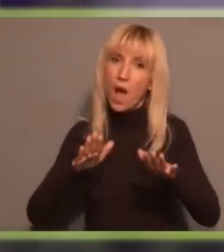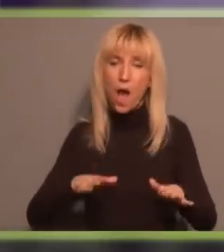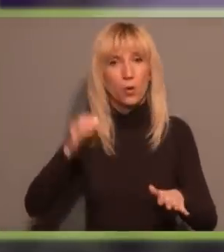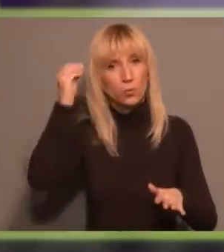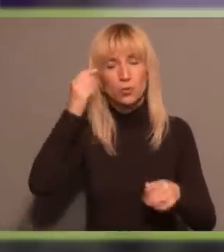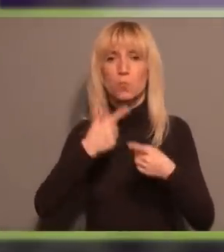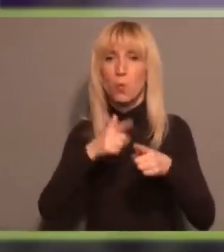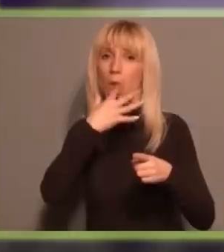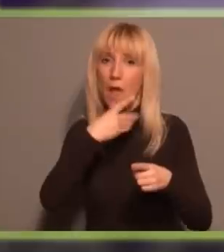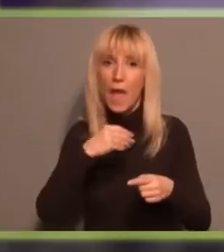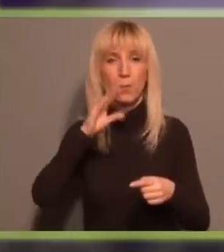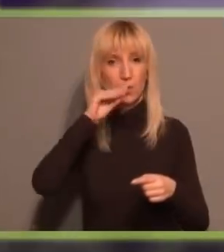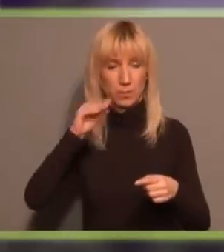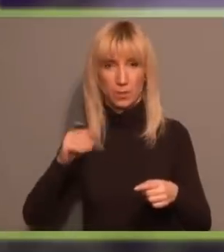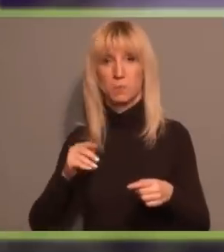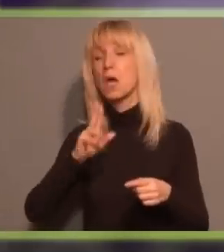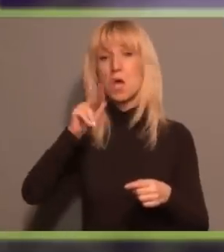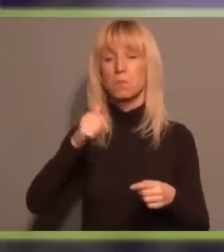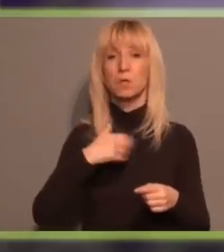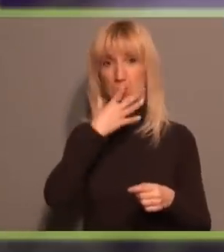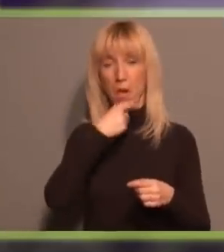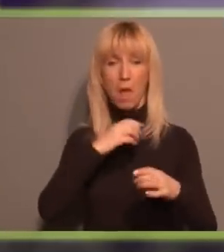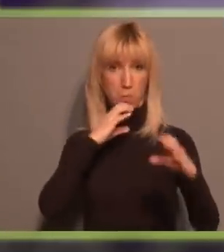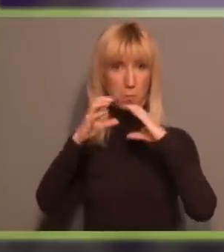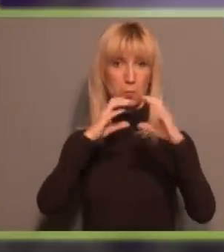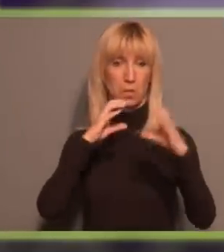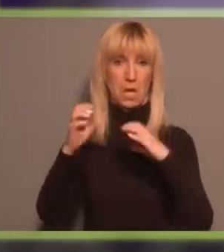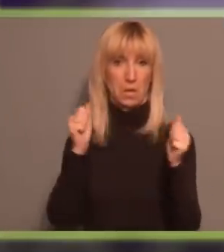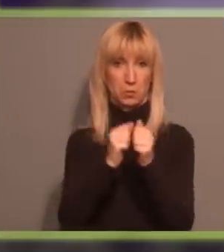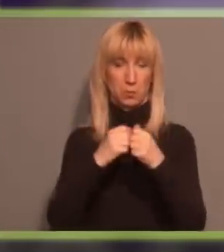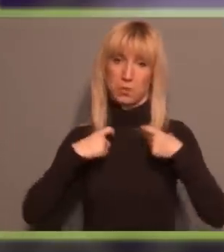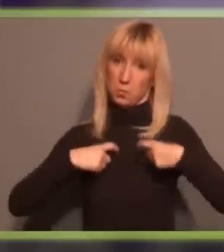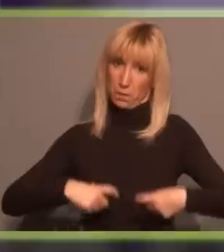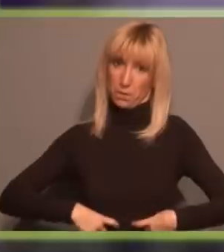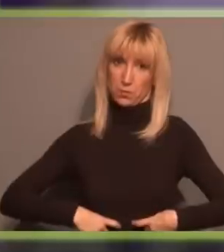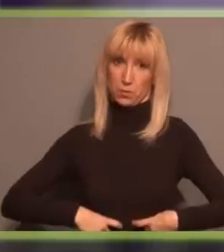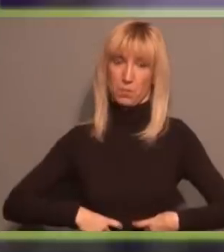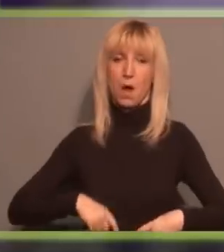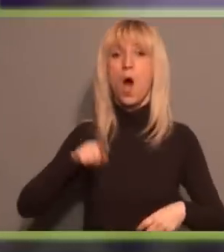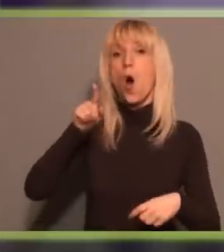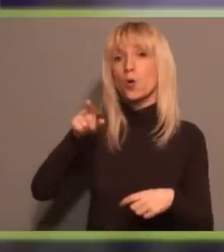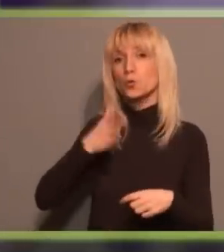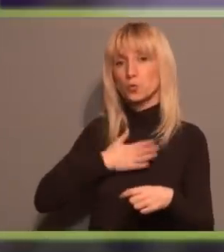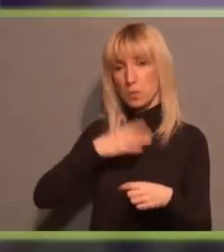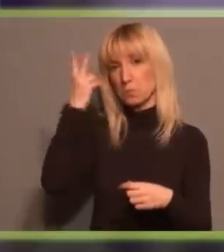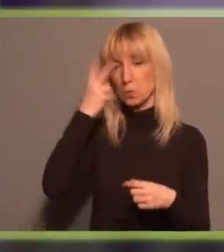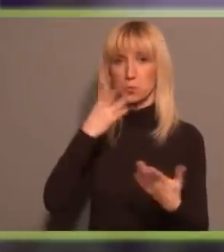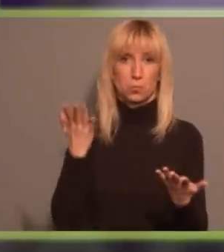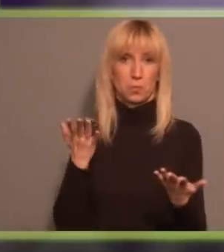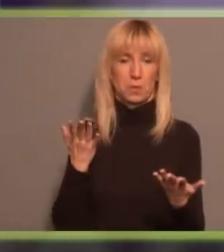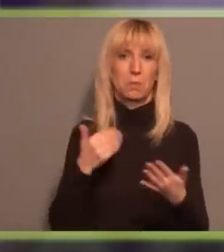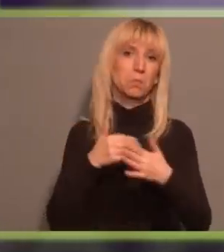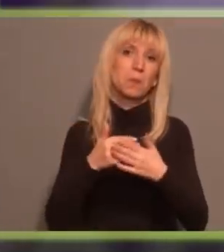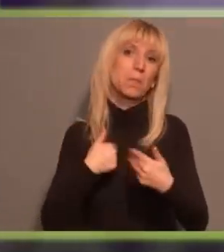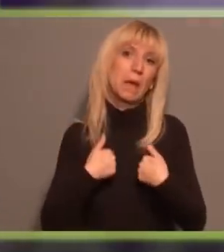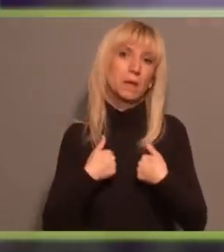maksimalno koliko ja mogu. I lepo, imala sam lepo komunikaciju sa profesorima, imali su razume ima li su razumevani